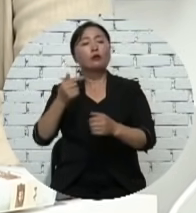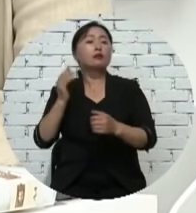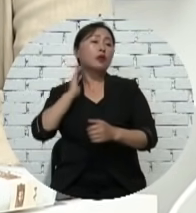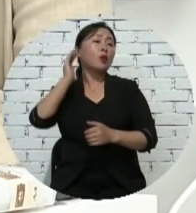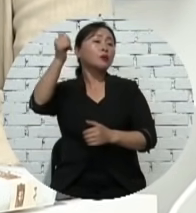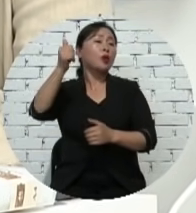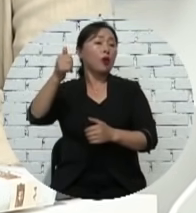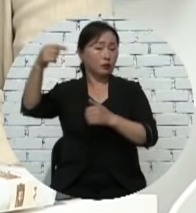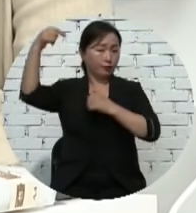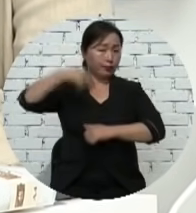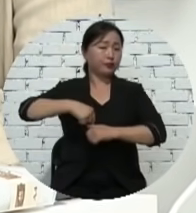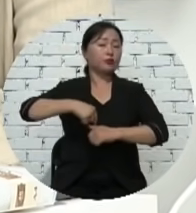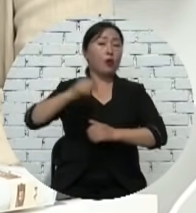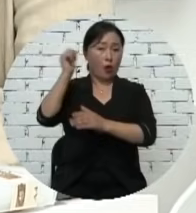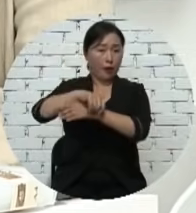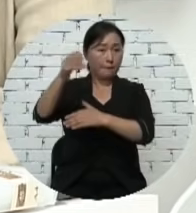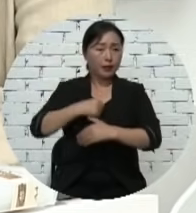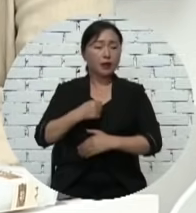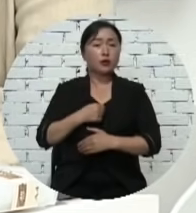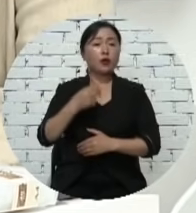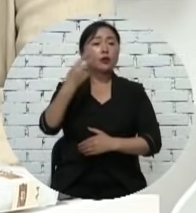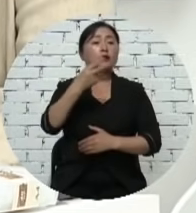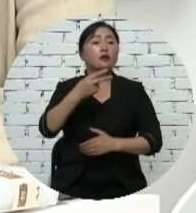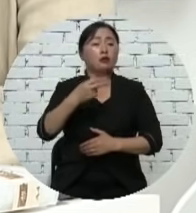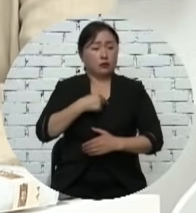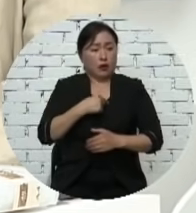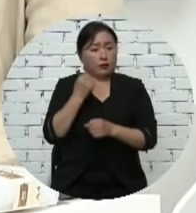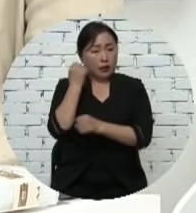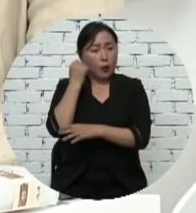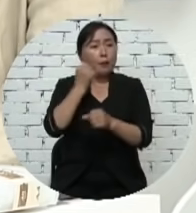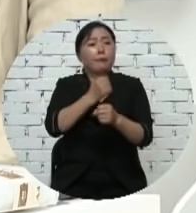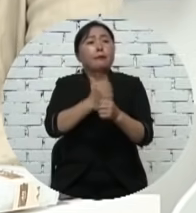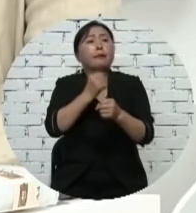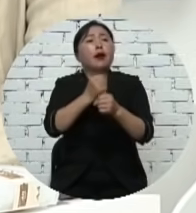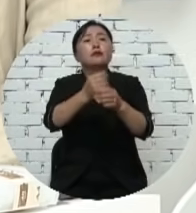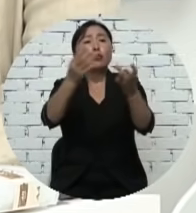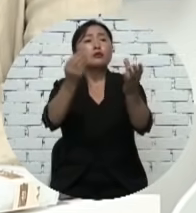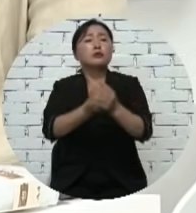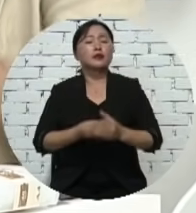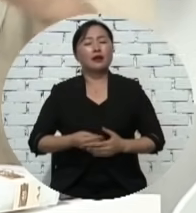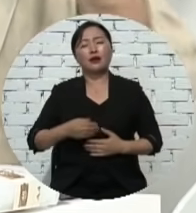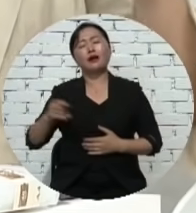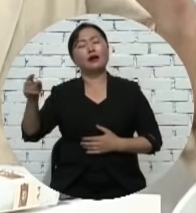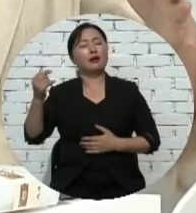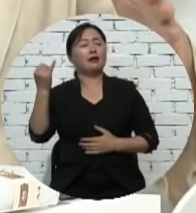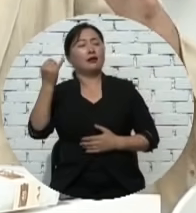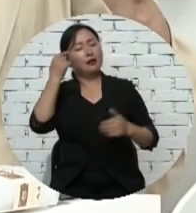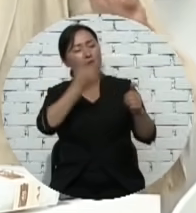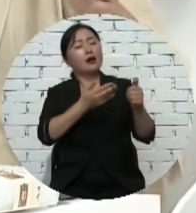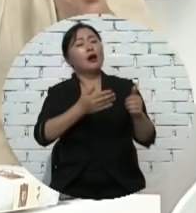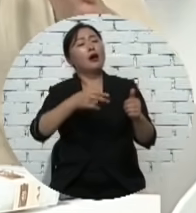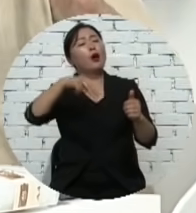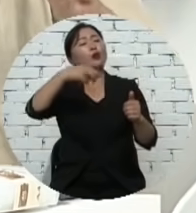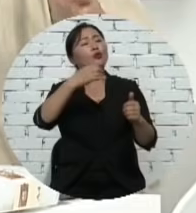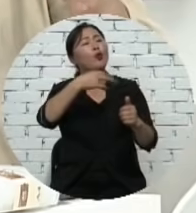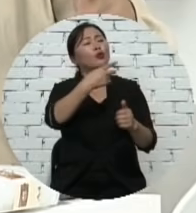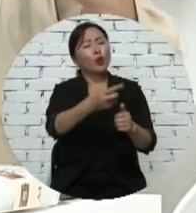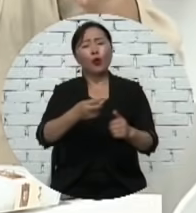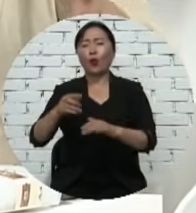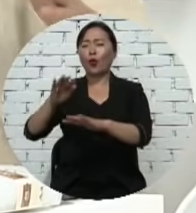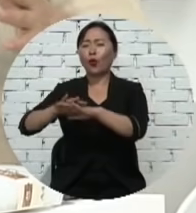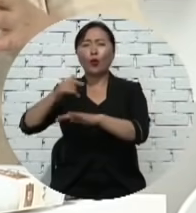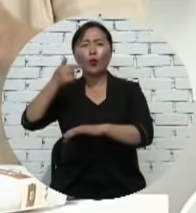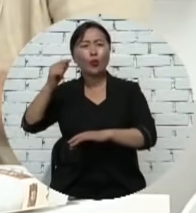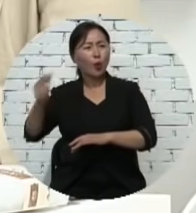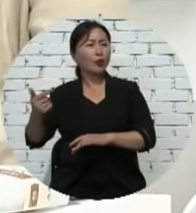제가 그 2010년까지 기본 인프라 다 만들어 놓은 거예요. 제가 그 노하우를 가지고 한다니까. 지금 말씀하시는 논하고는 다르죠.